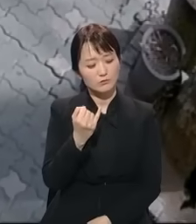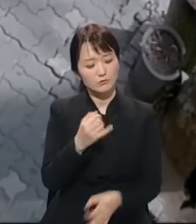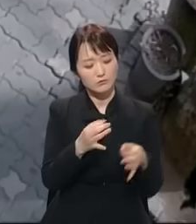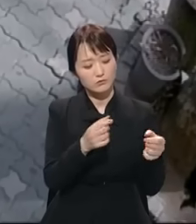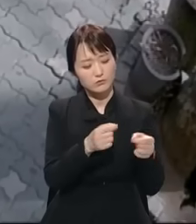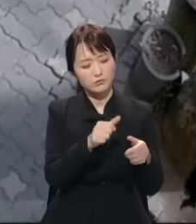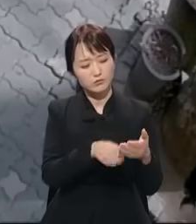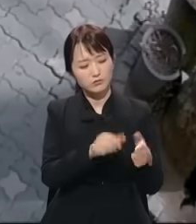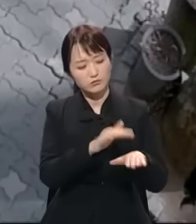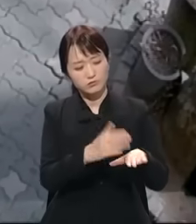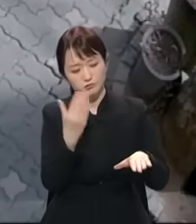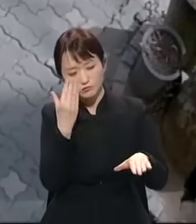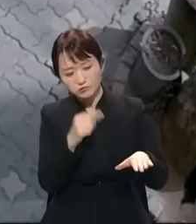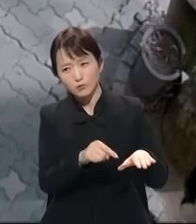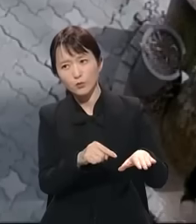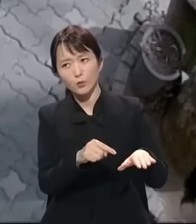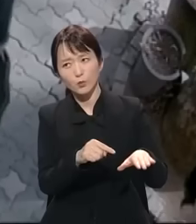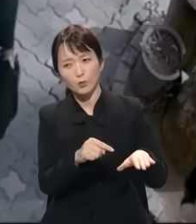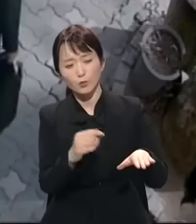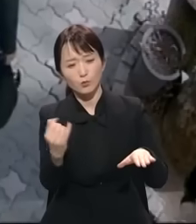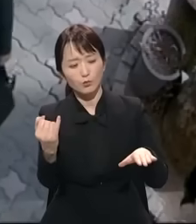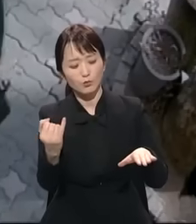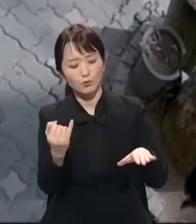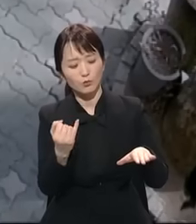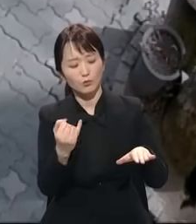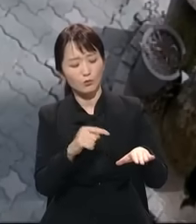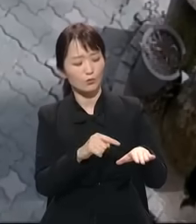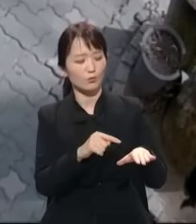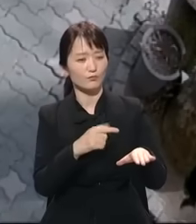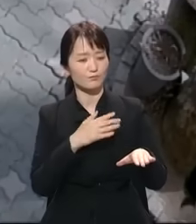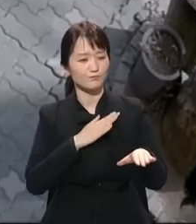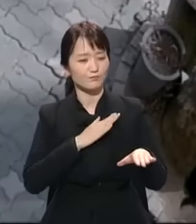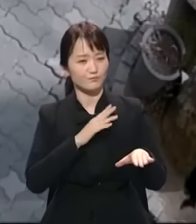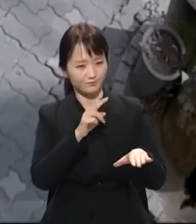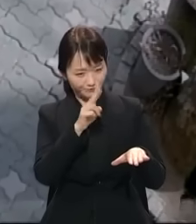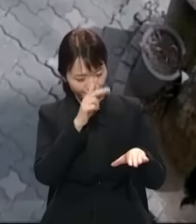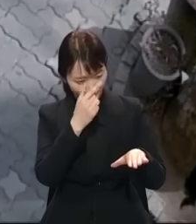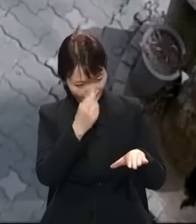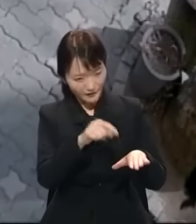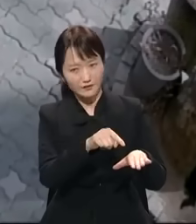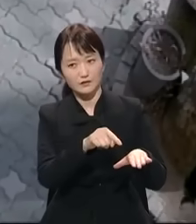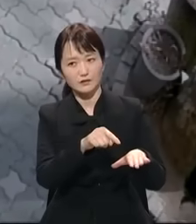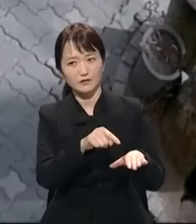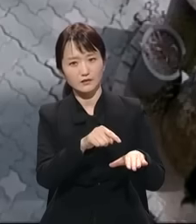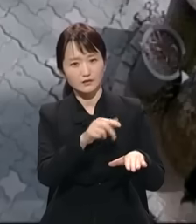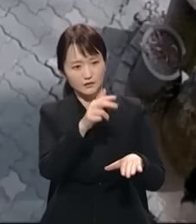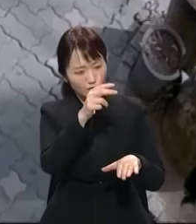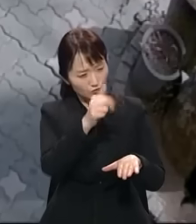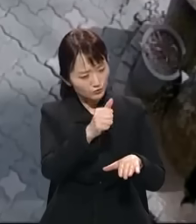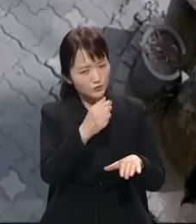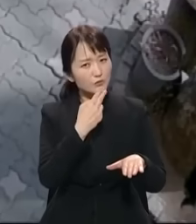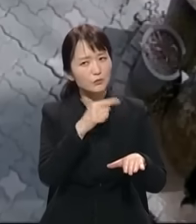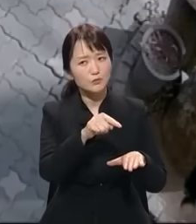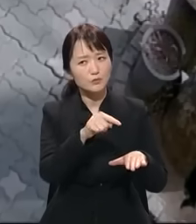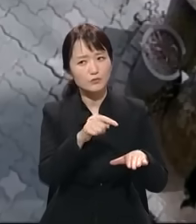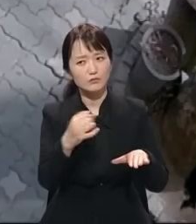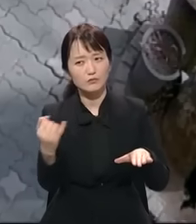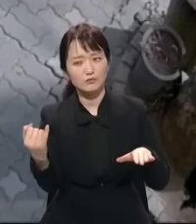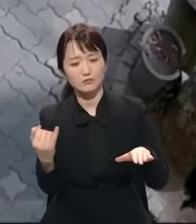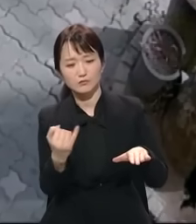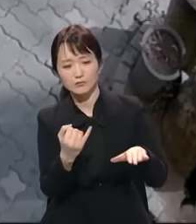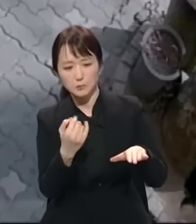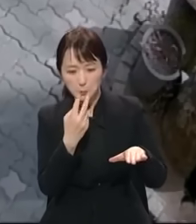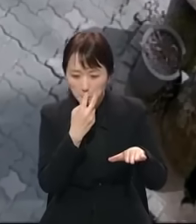뿅. 어머머머머머 이거 완전 내 스타일인 것 같아. 근데 주인이 없나 보네. 저렇게